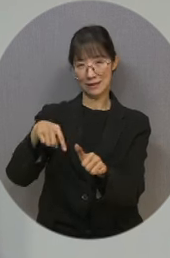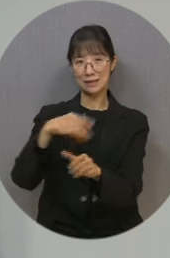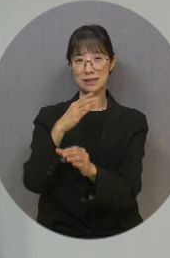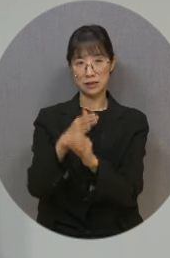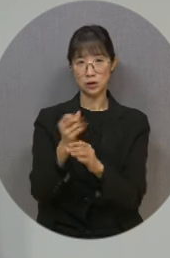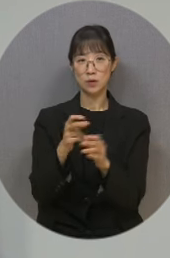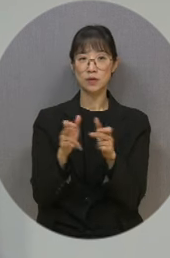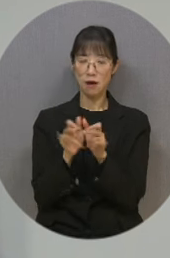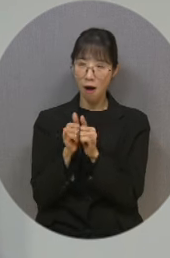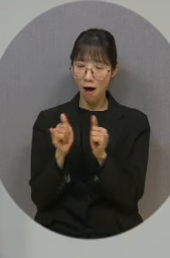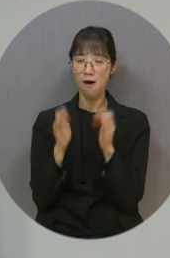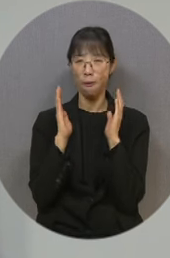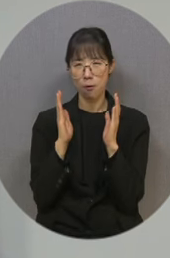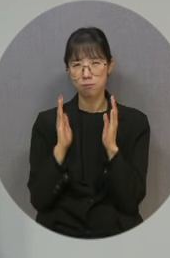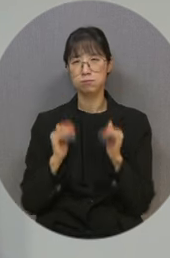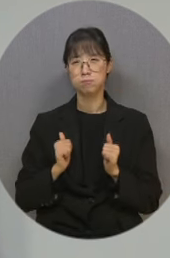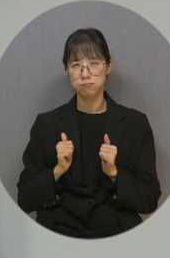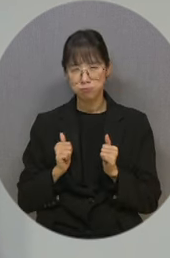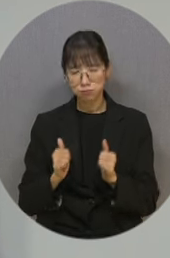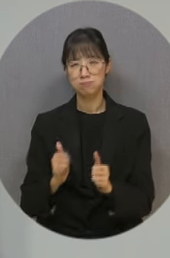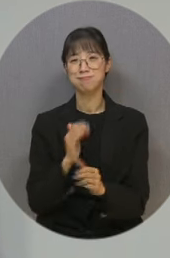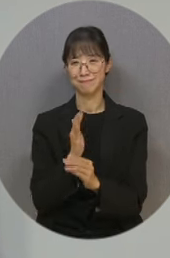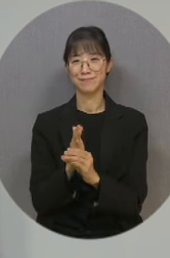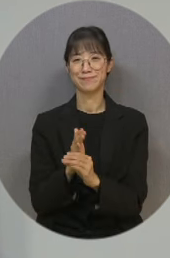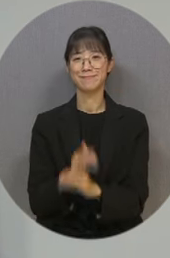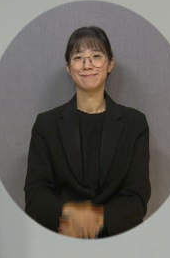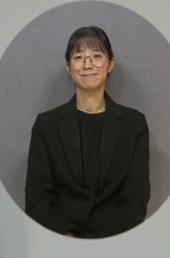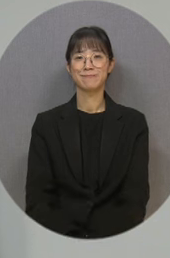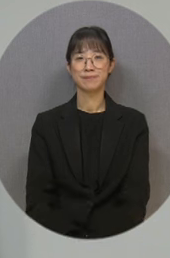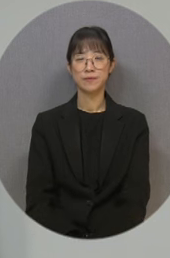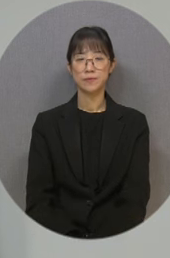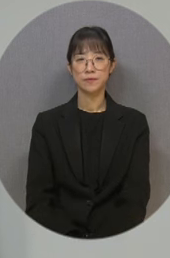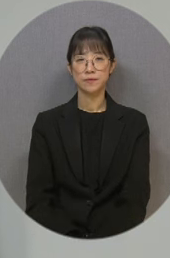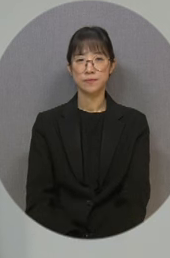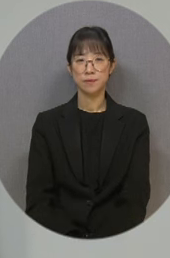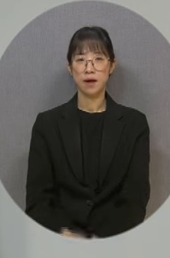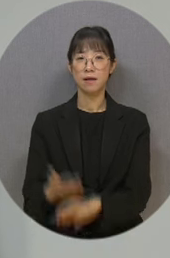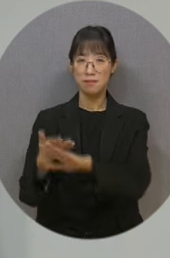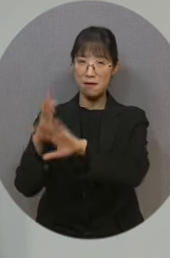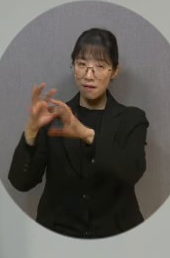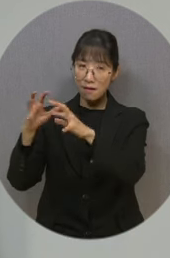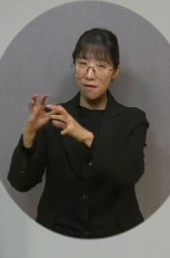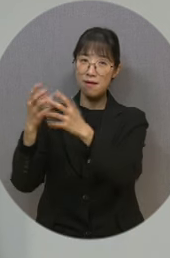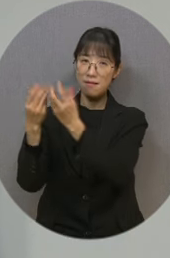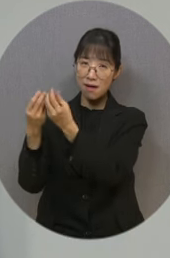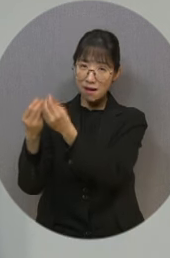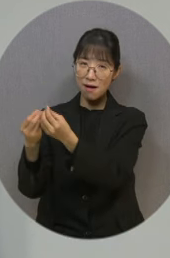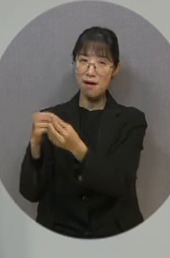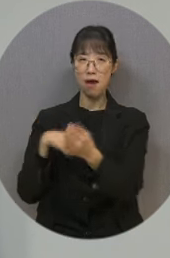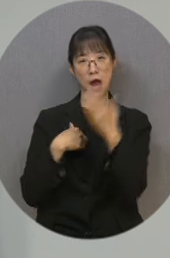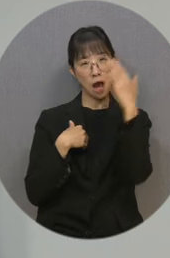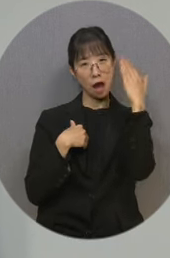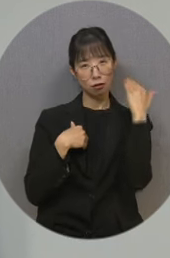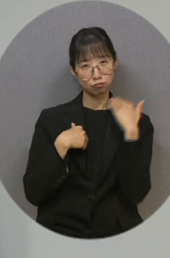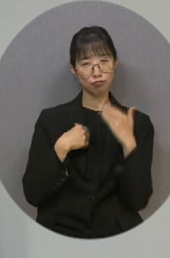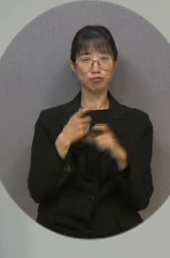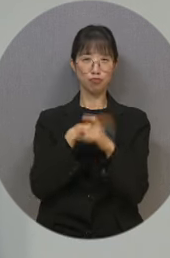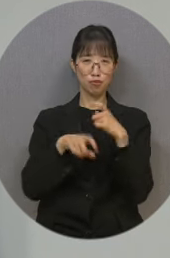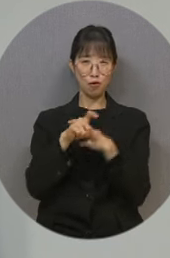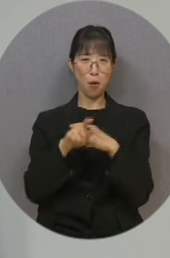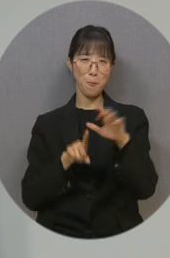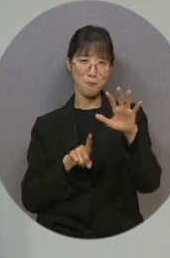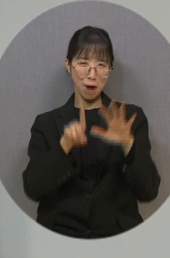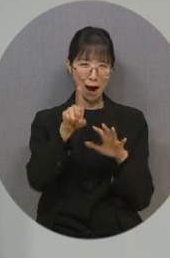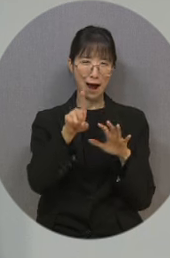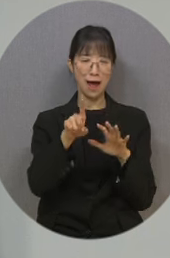또 장애인분들이 열심히 공부를 하고 있습니다 그래서 아마 해외의 그런 사례가 우리나라 사례가 오히려 더 해외의